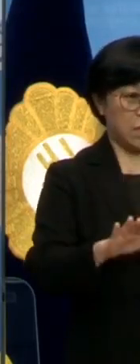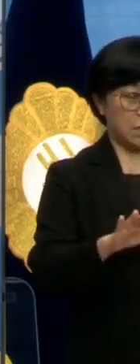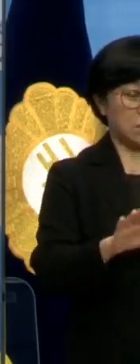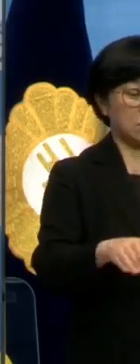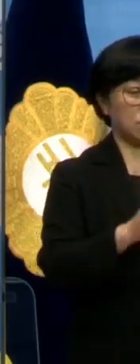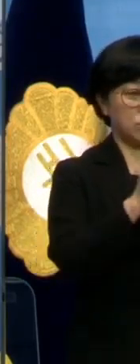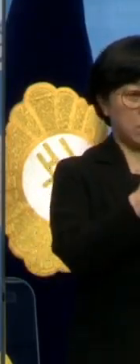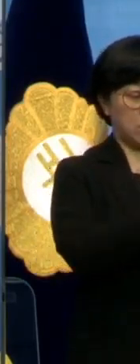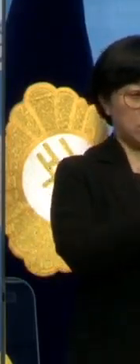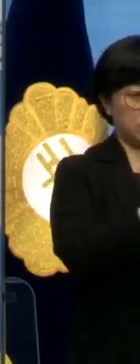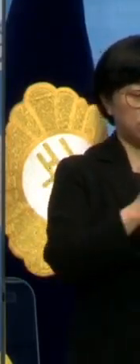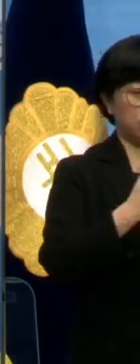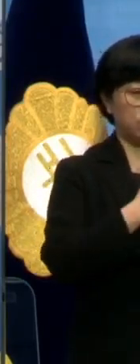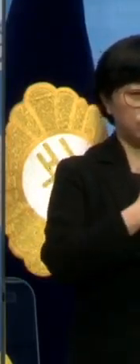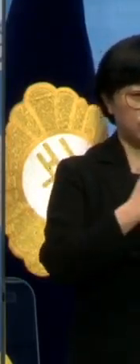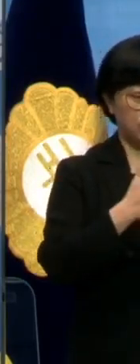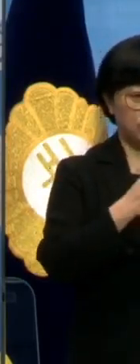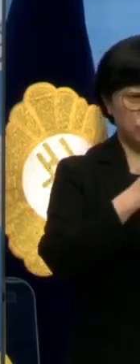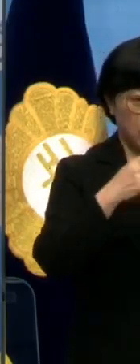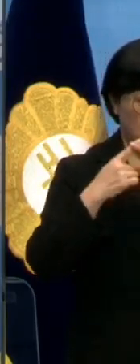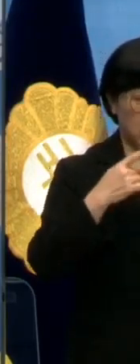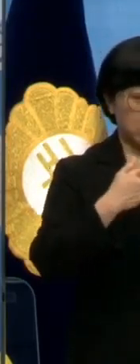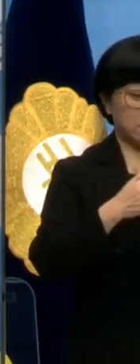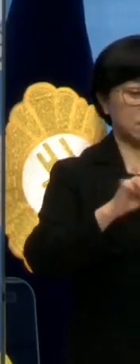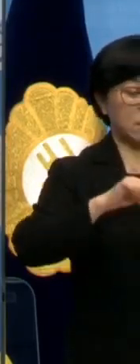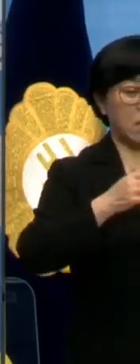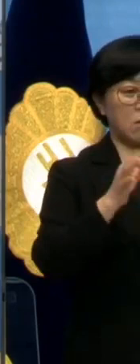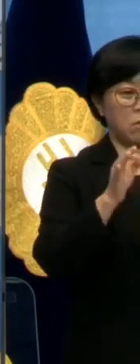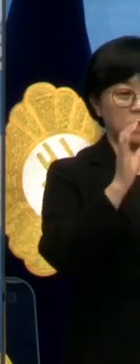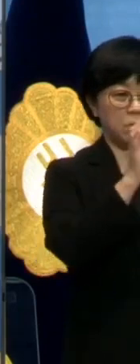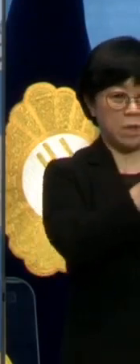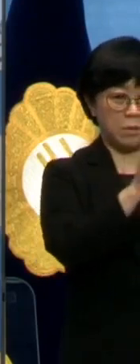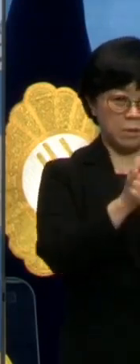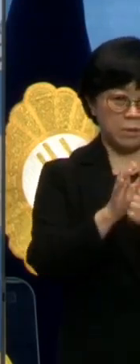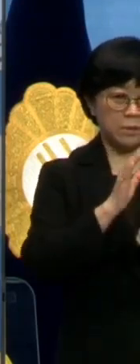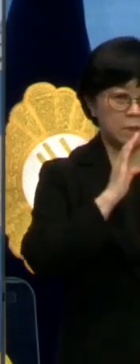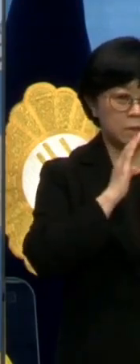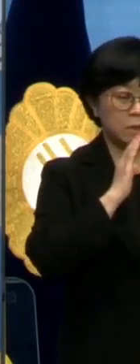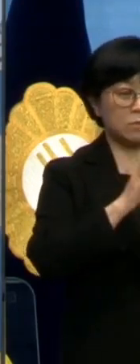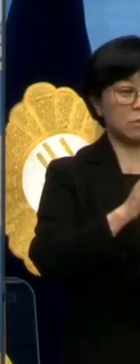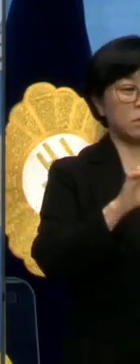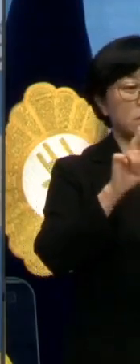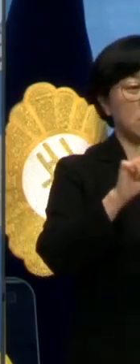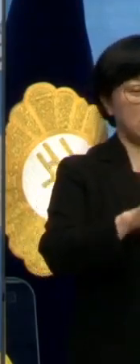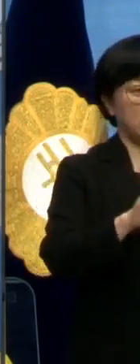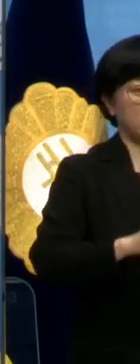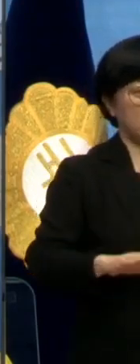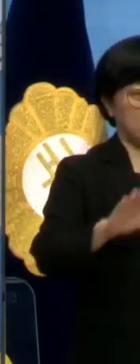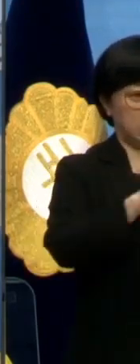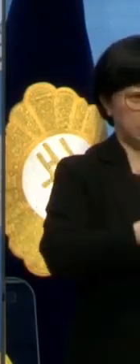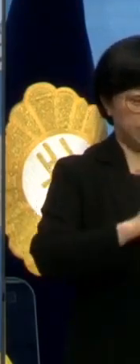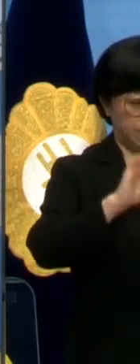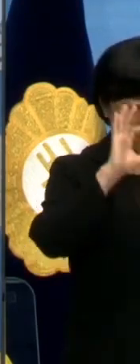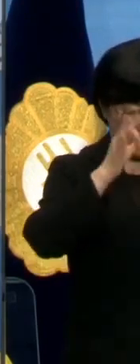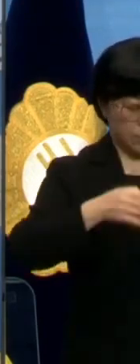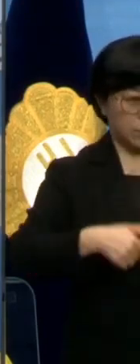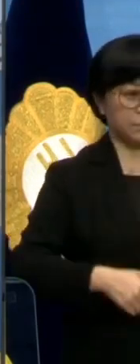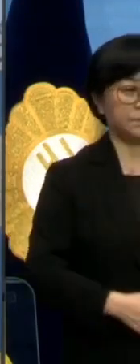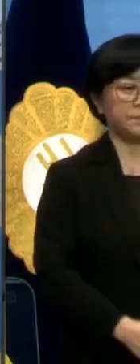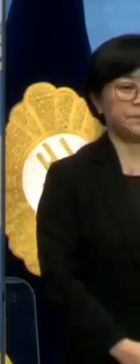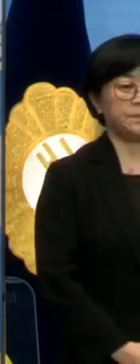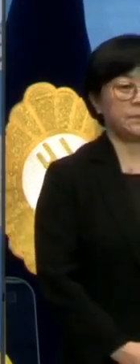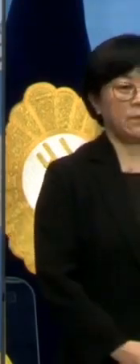부담을 무조건 자영업자에게만 떠넘기는 것이 과연 옳은 일인지 우리는 되돌아봐야